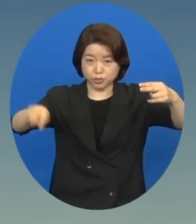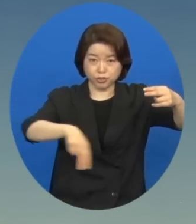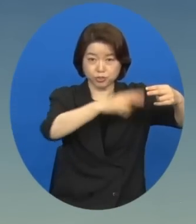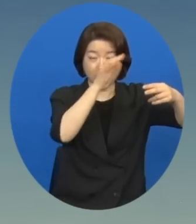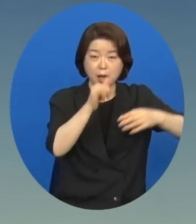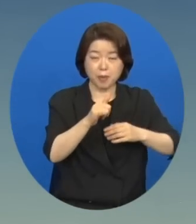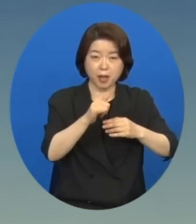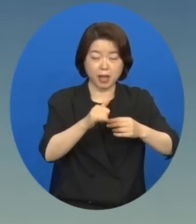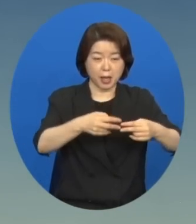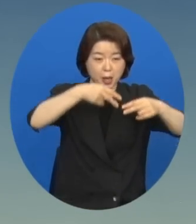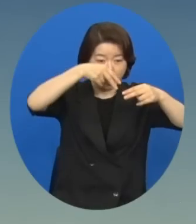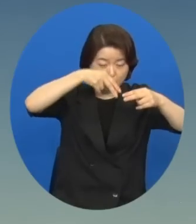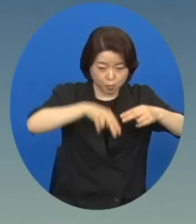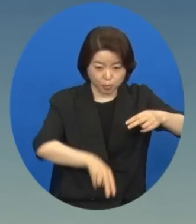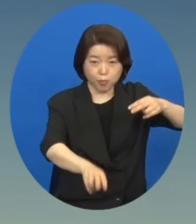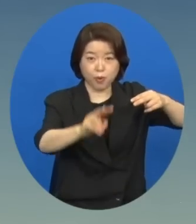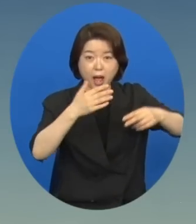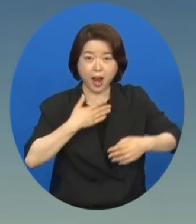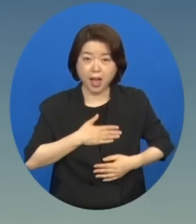공중근해 아시죠?